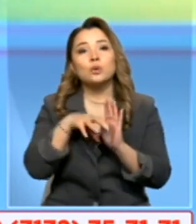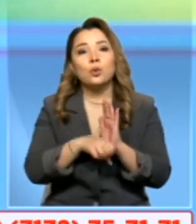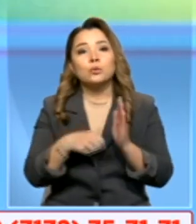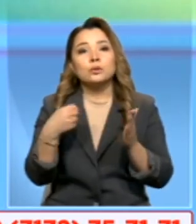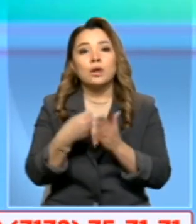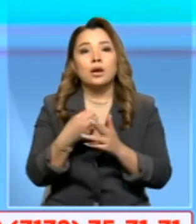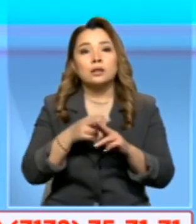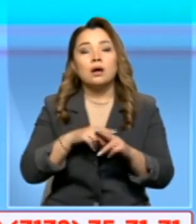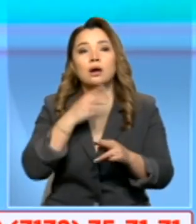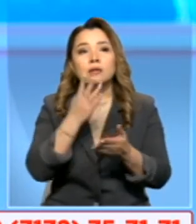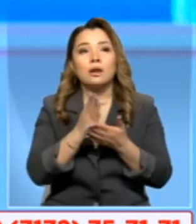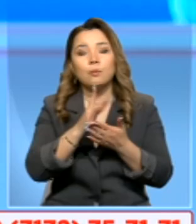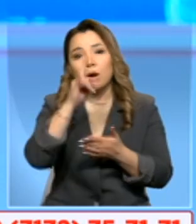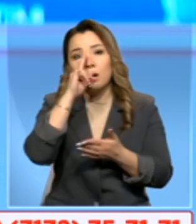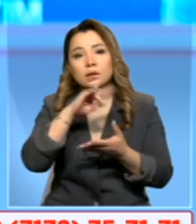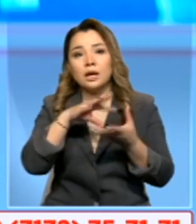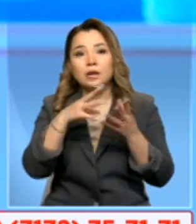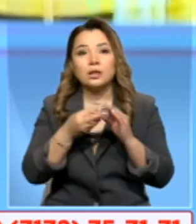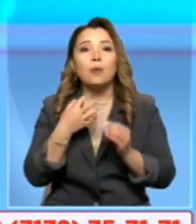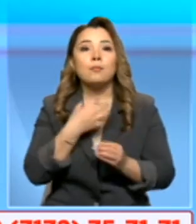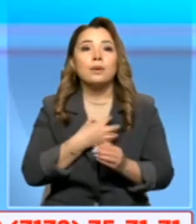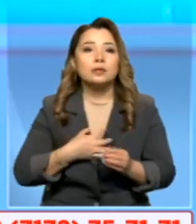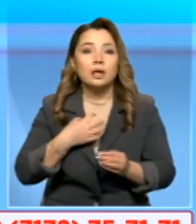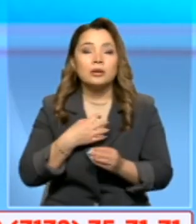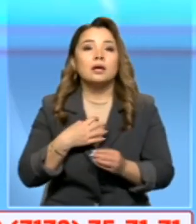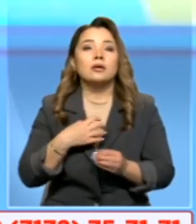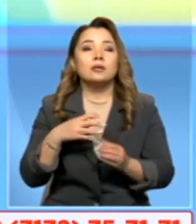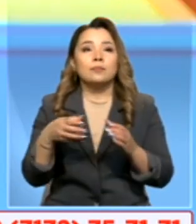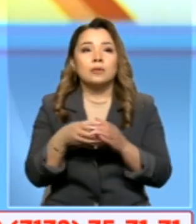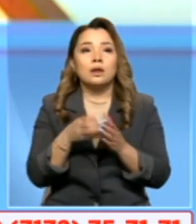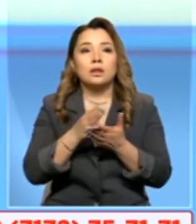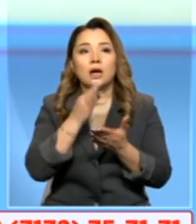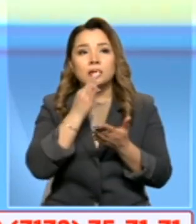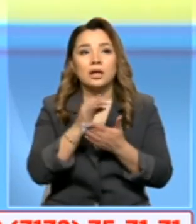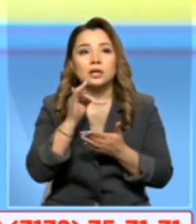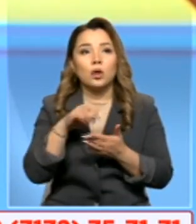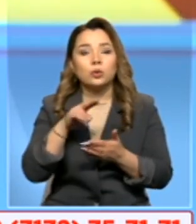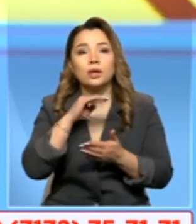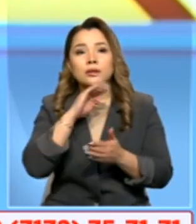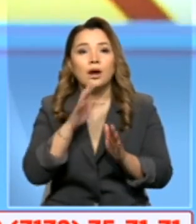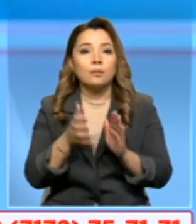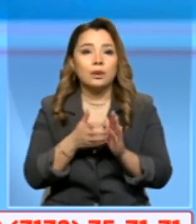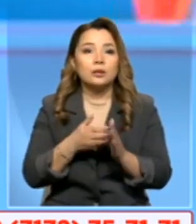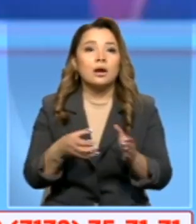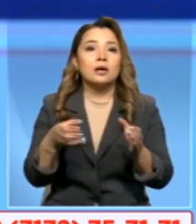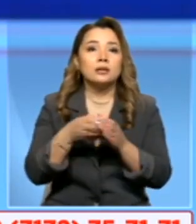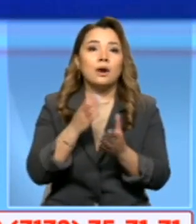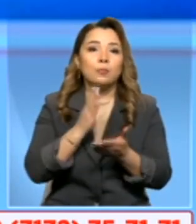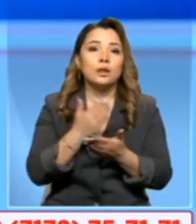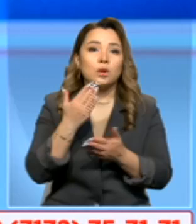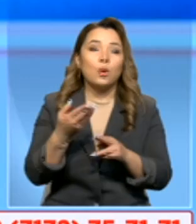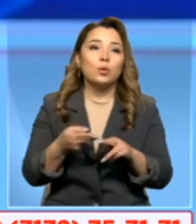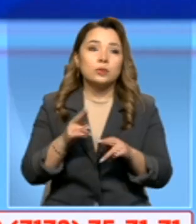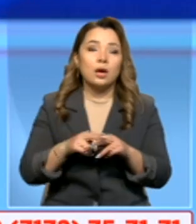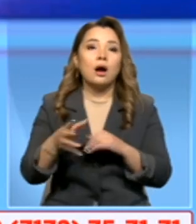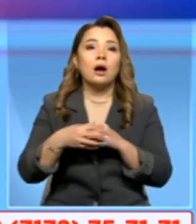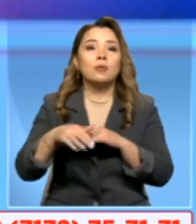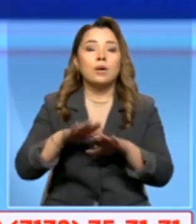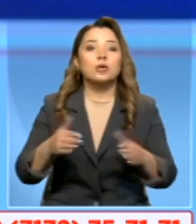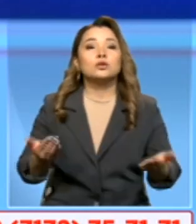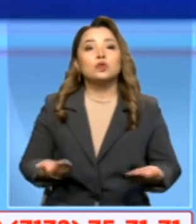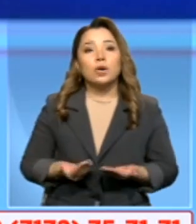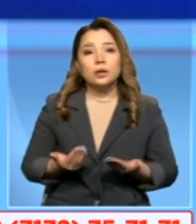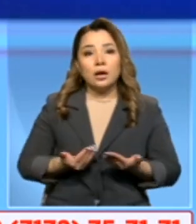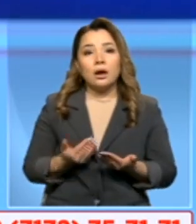дейін көріңіз. Жалпы біздің Қазақстан негізінен эндемиялық аймаққа жатады. Йод тапшылығы бар біздің осы аймақта тұратын,